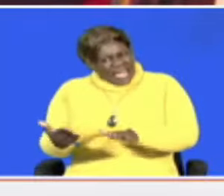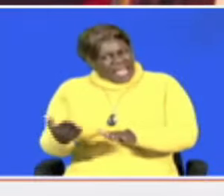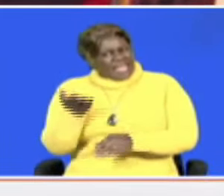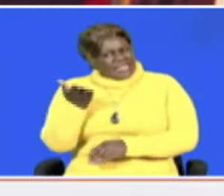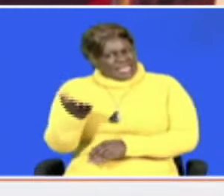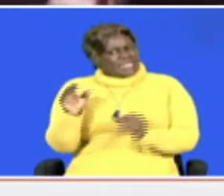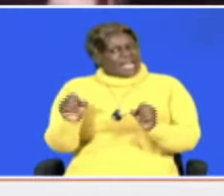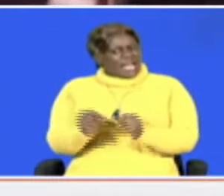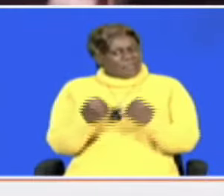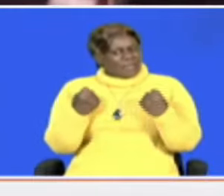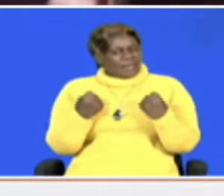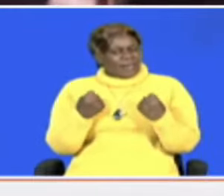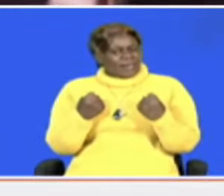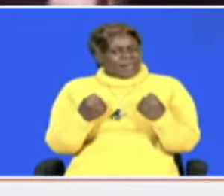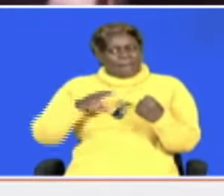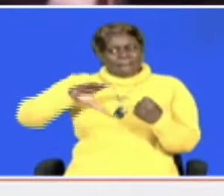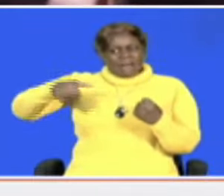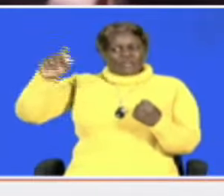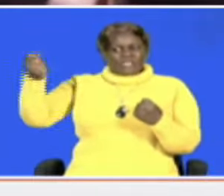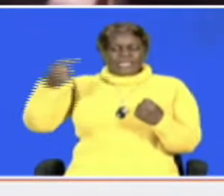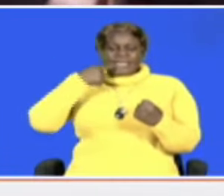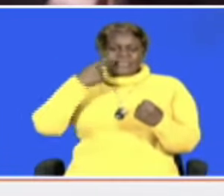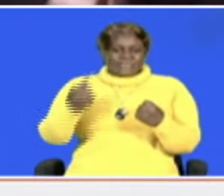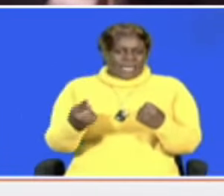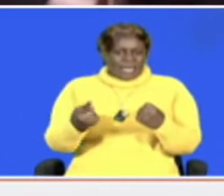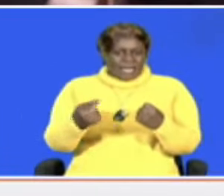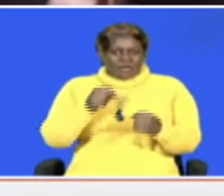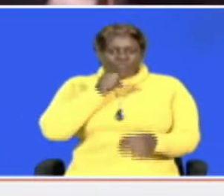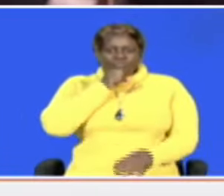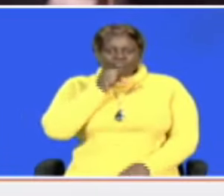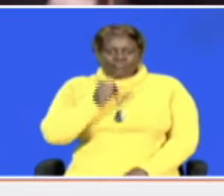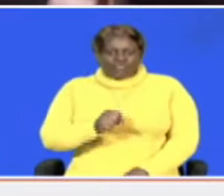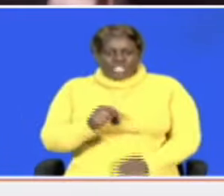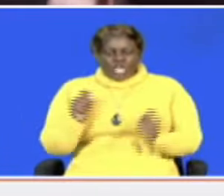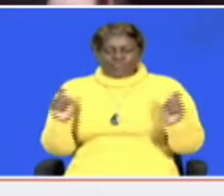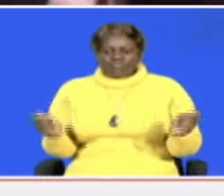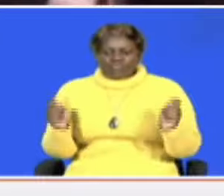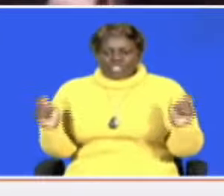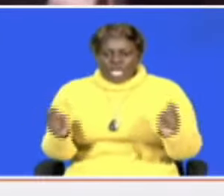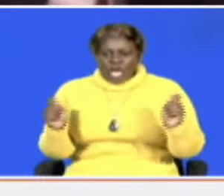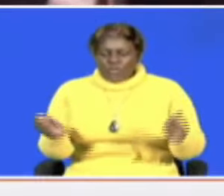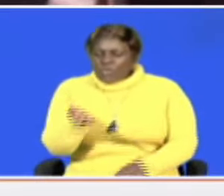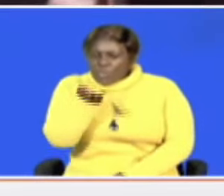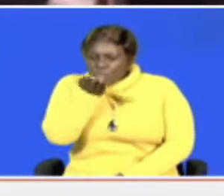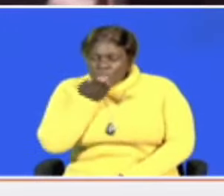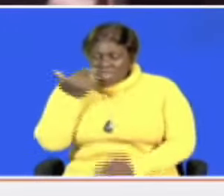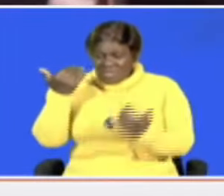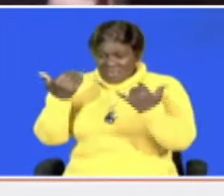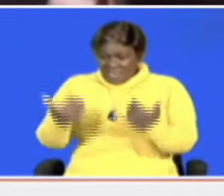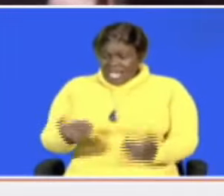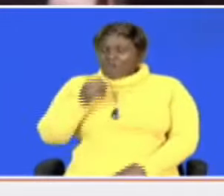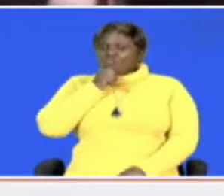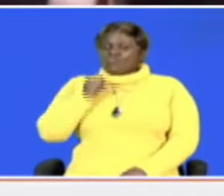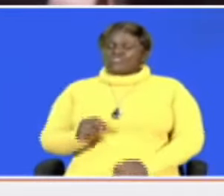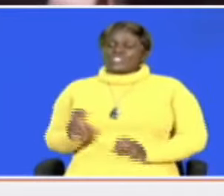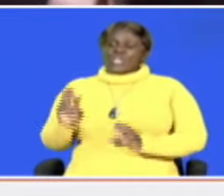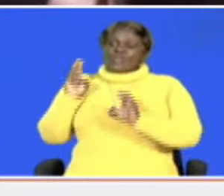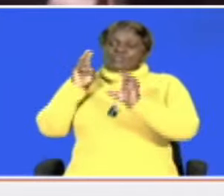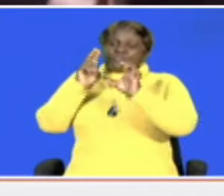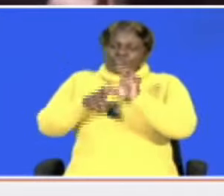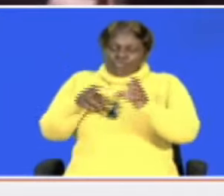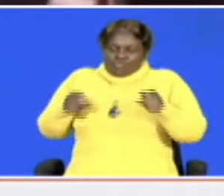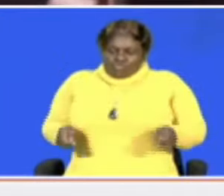relaxes here? Kule mlimani tuliambiwa kuna mzee ni mganga, ni mchawi. Saa hii tumeona ameingia kwa